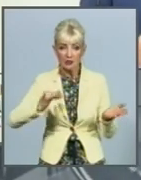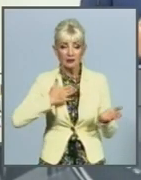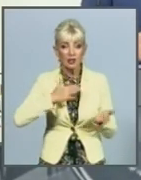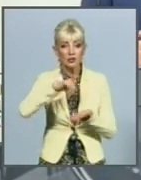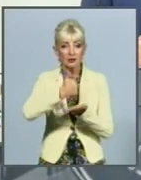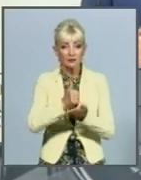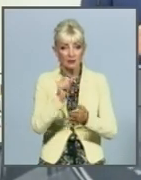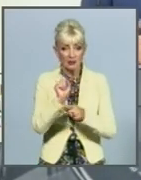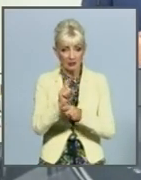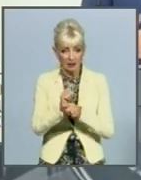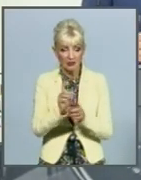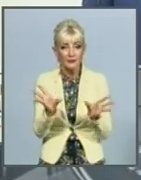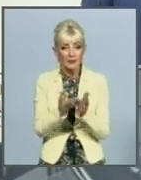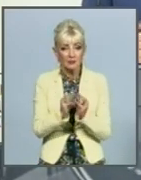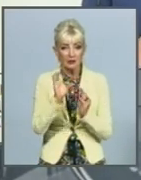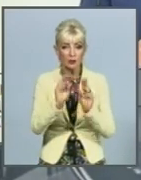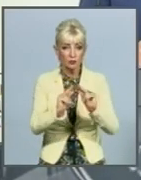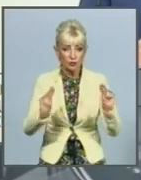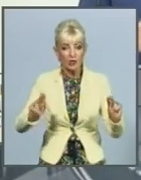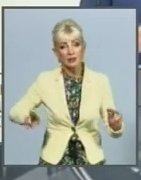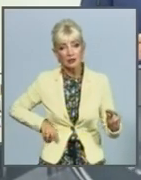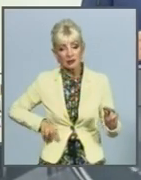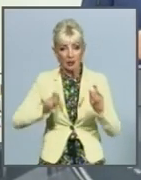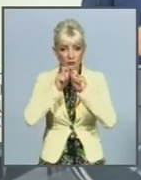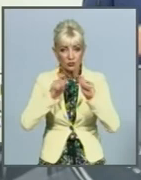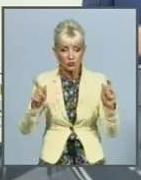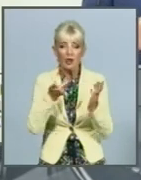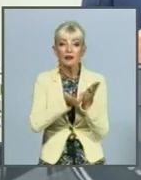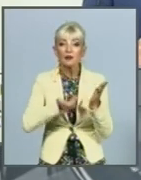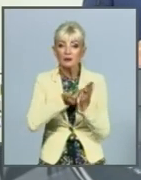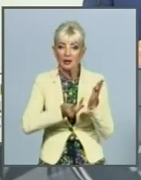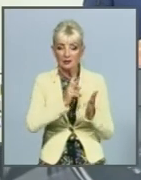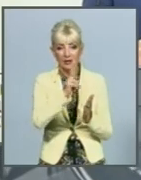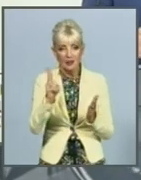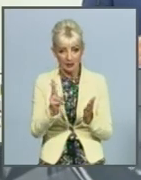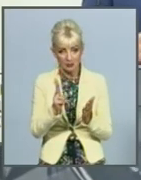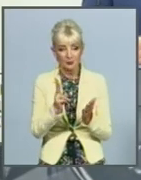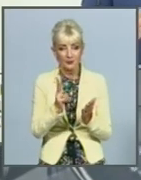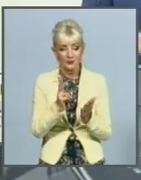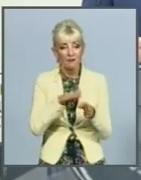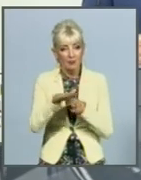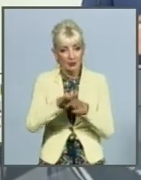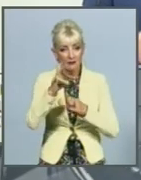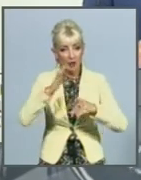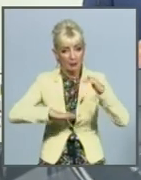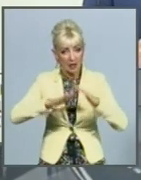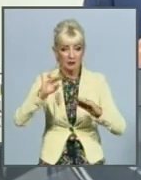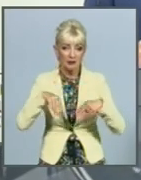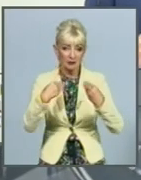завдання – відпрацювати спільно з освітянами, з директорами шкіл, рекомендації, які працюють на практиці і дають